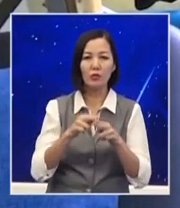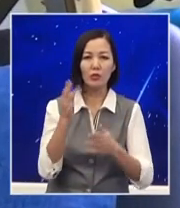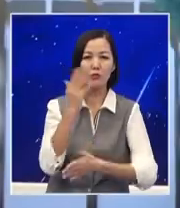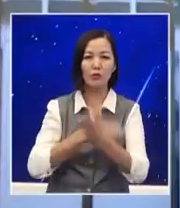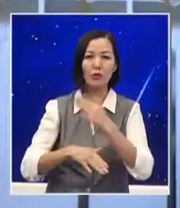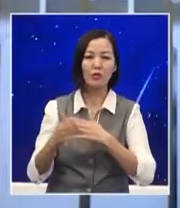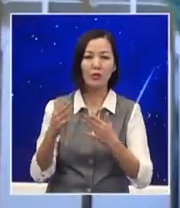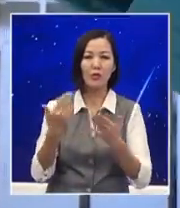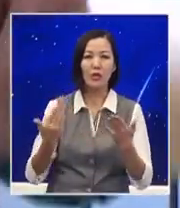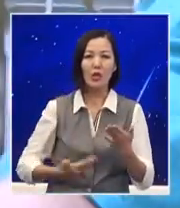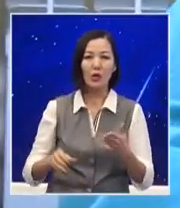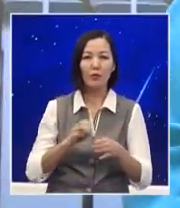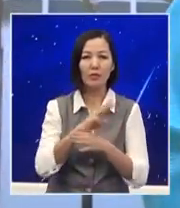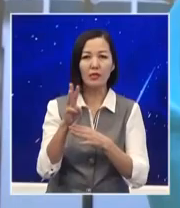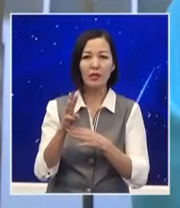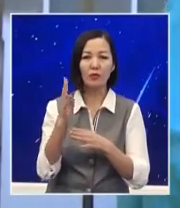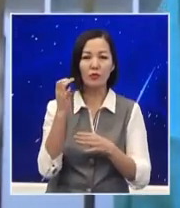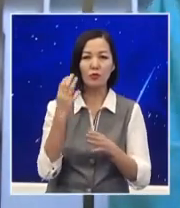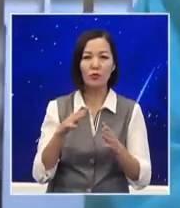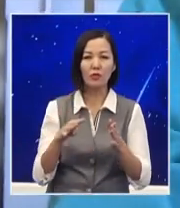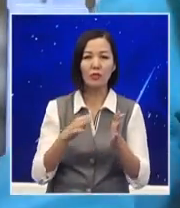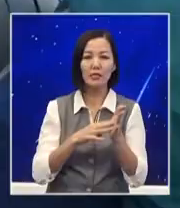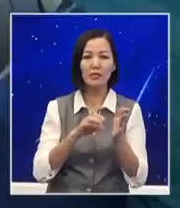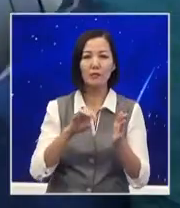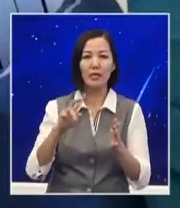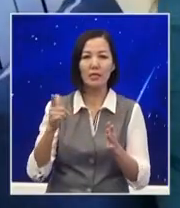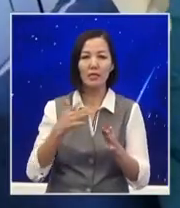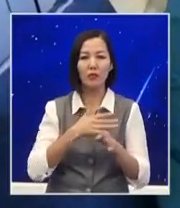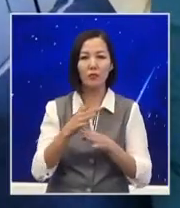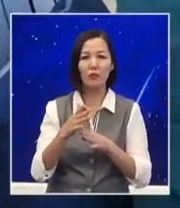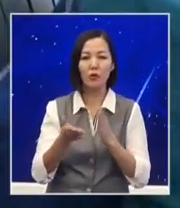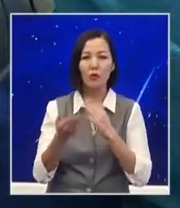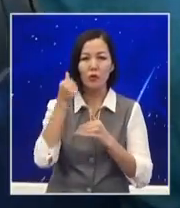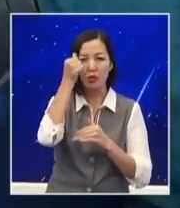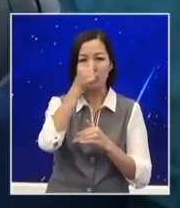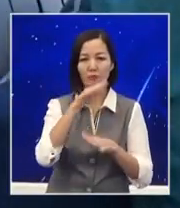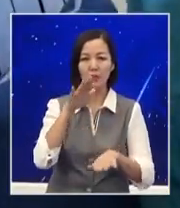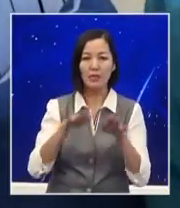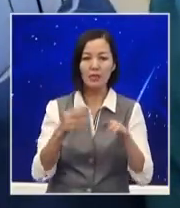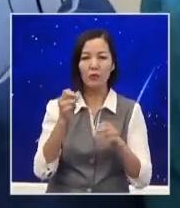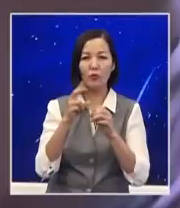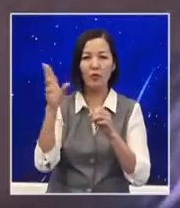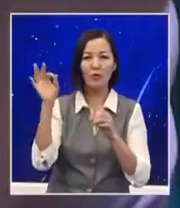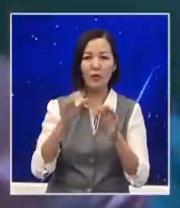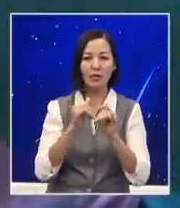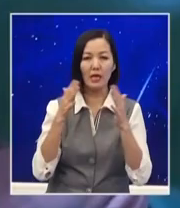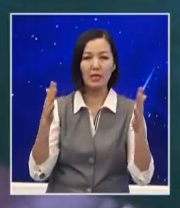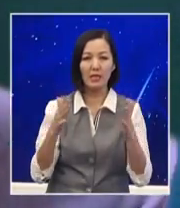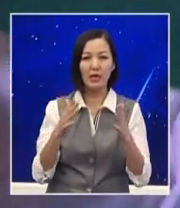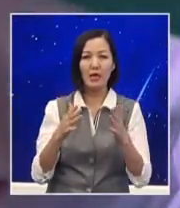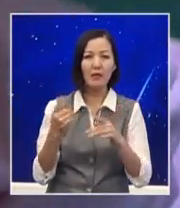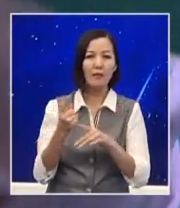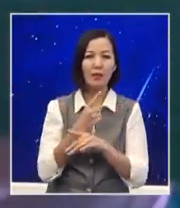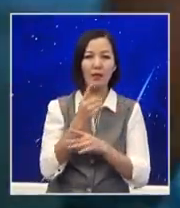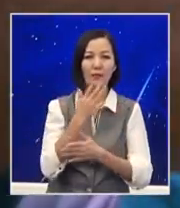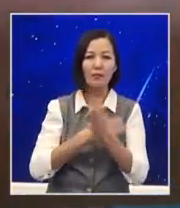Осылайша мүгедектерді әлеуметтік қамсыздандыруға 448 миллиард теңге бөлінді. Бұл өткен жылмен салыстырғанда 12% артық. Алғаш